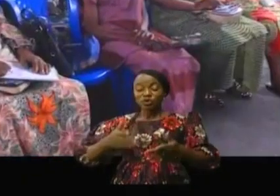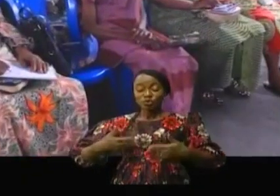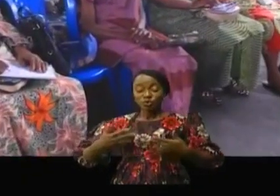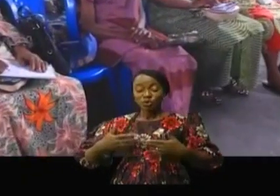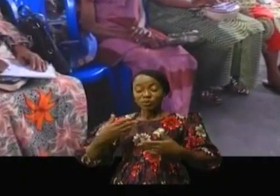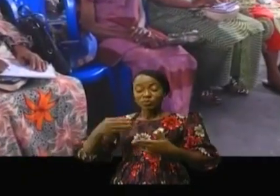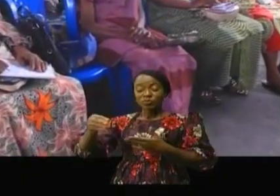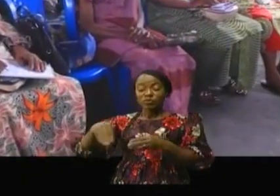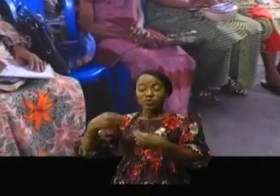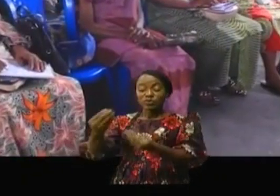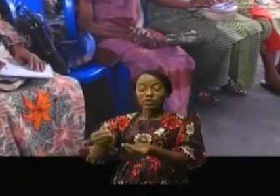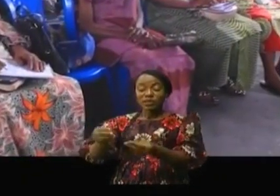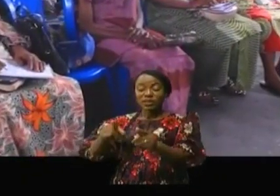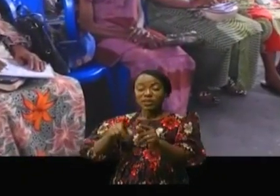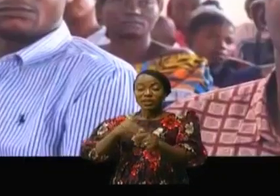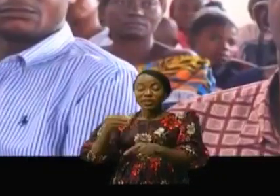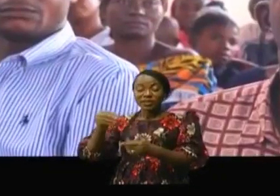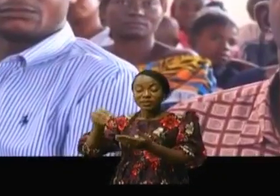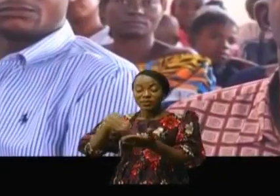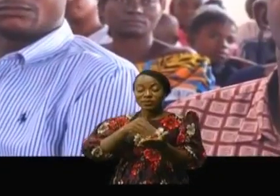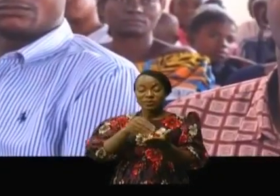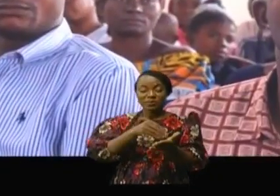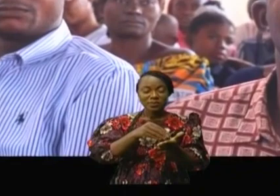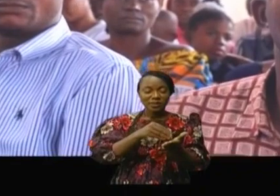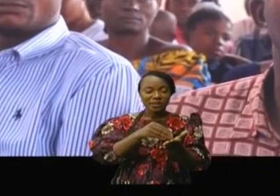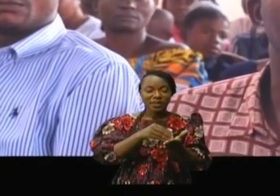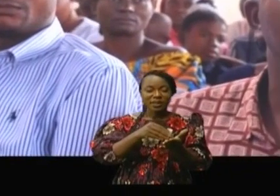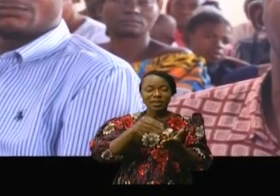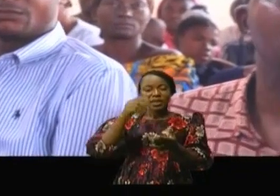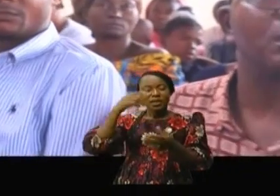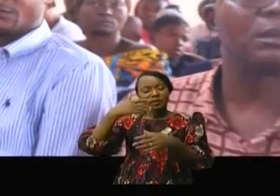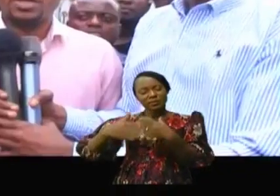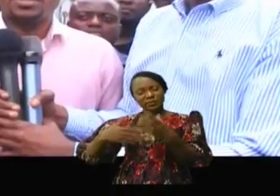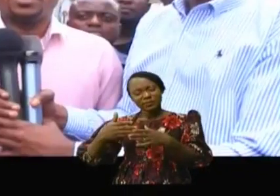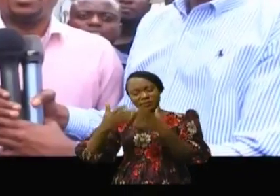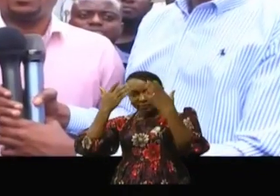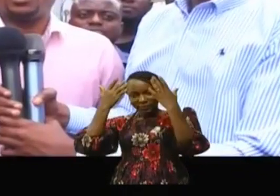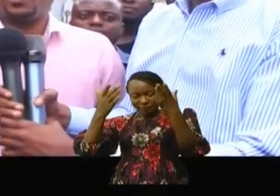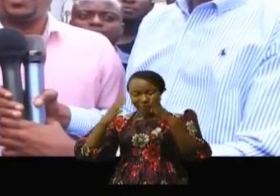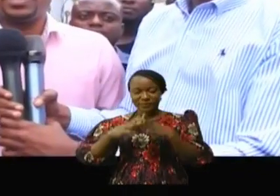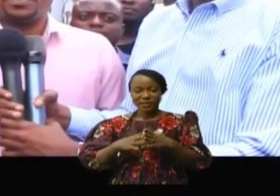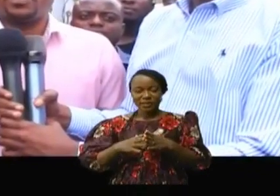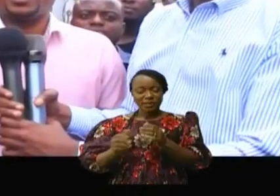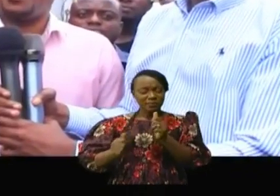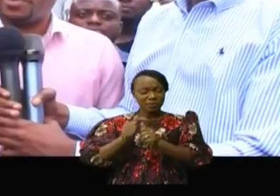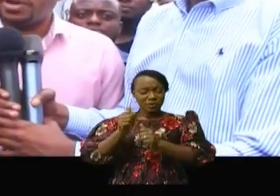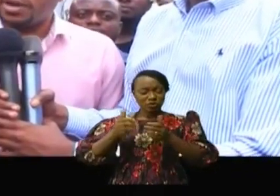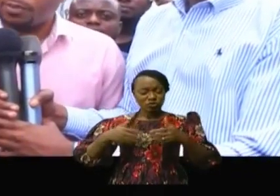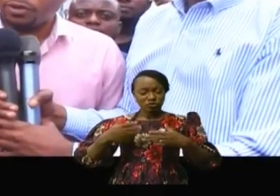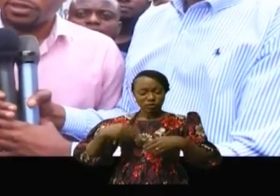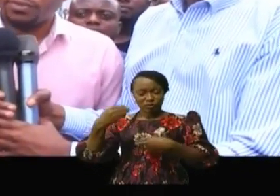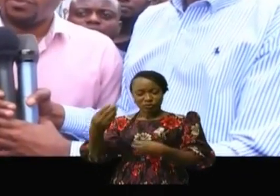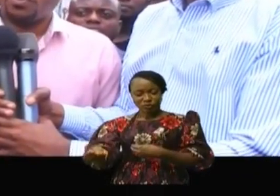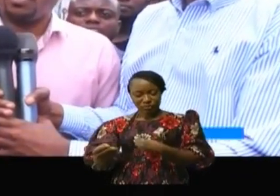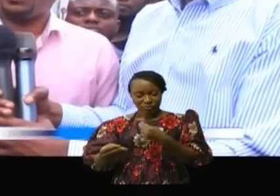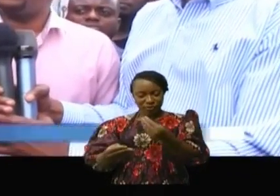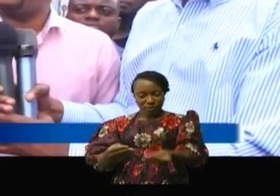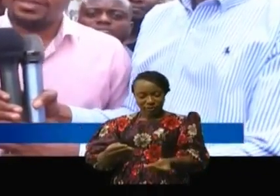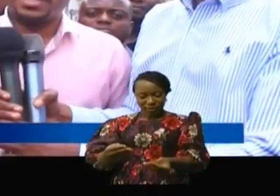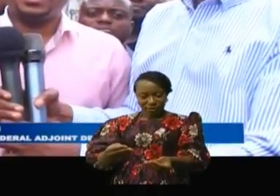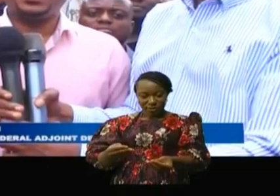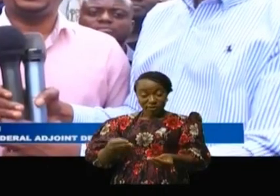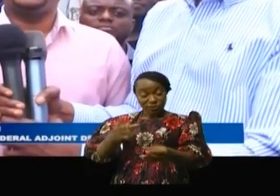l'œuvre de Dieu. La Bible dit encore, il y a plus de la joie à donner qu'à recevoir. Donc je suis venu répondre à l'appel de l'apôtre